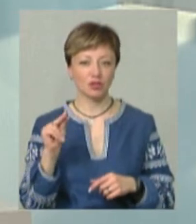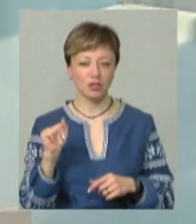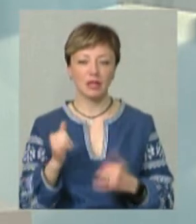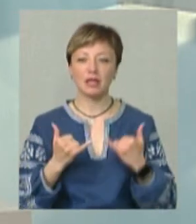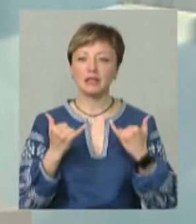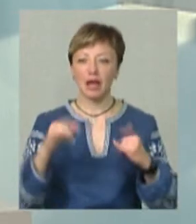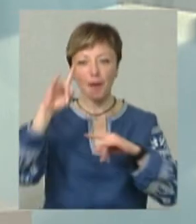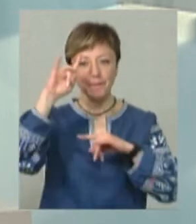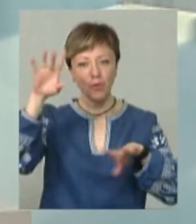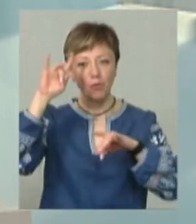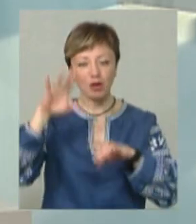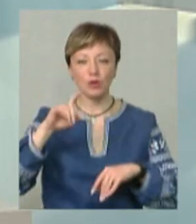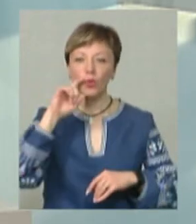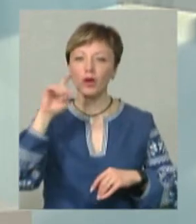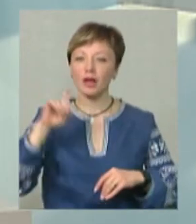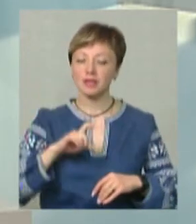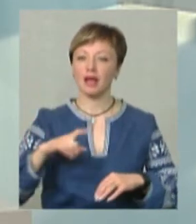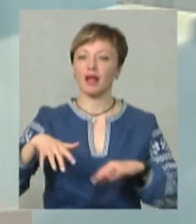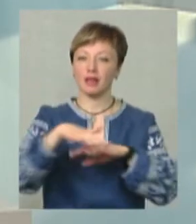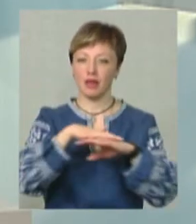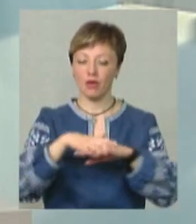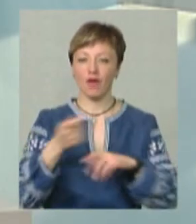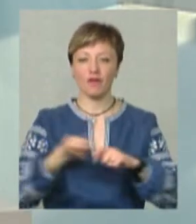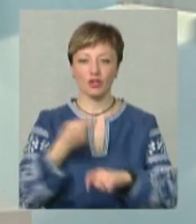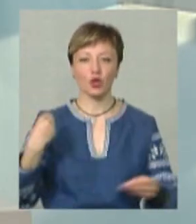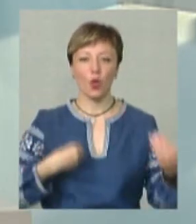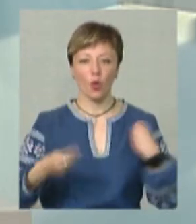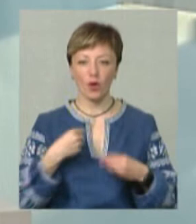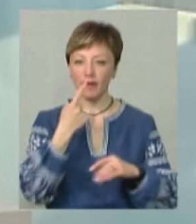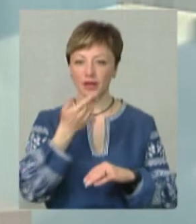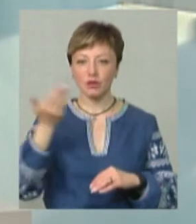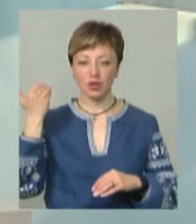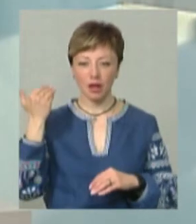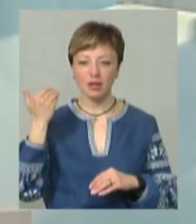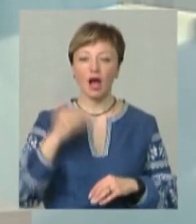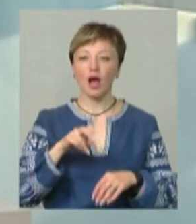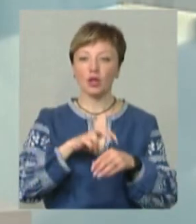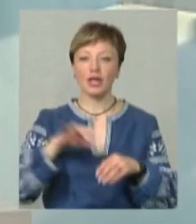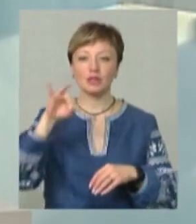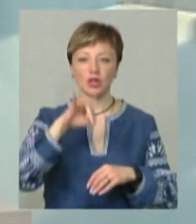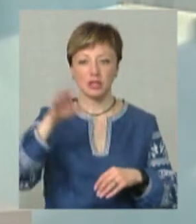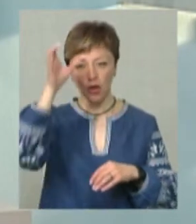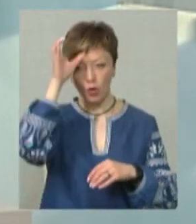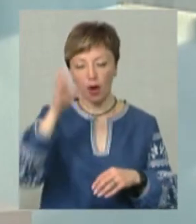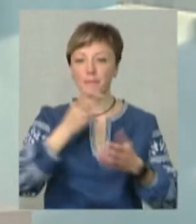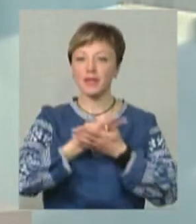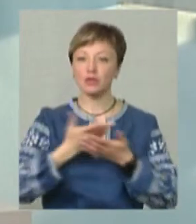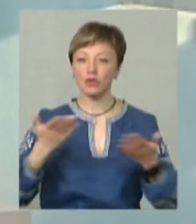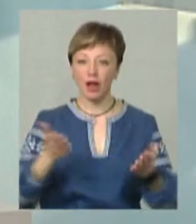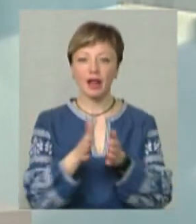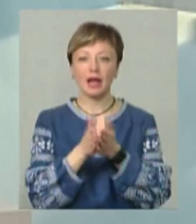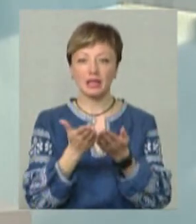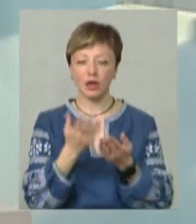Для популяризації українського етнічного вишитого одягу нещодавно доктор історичних наук Лілія Іваневич презентувала